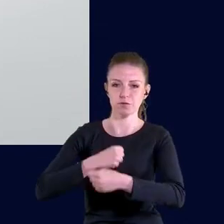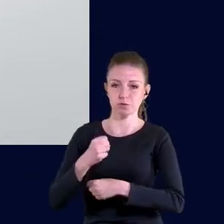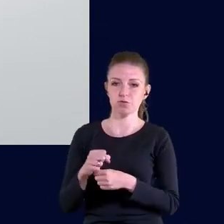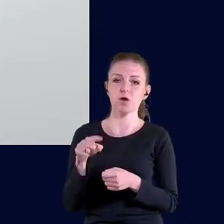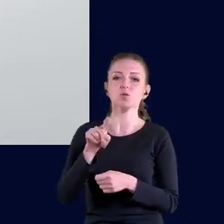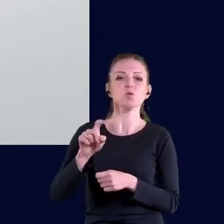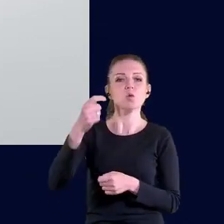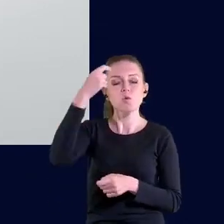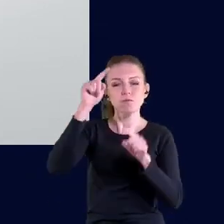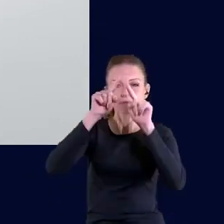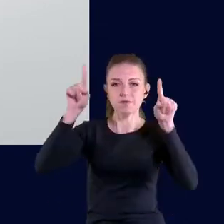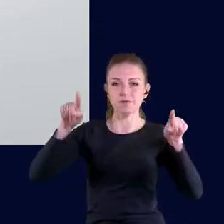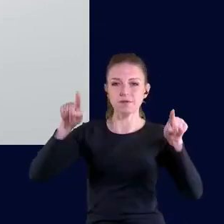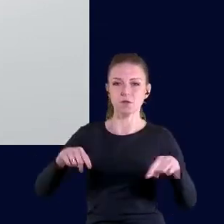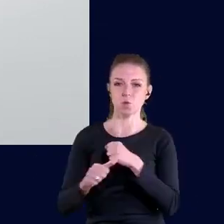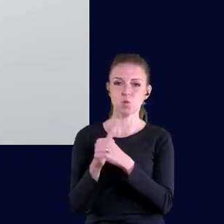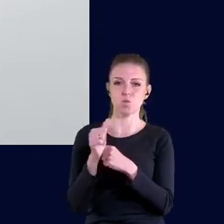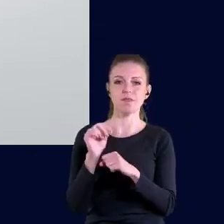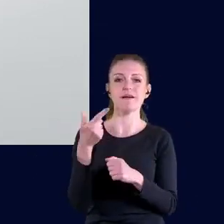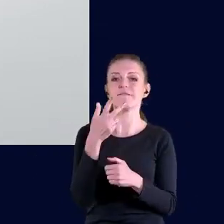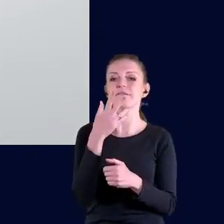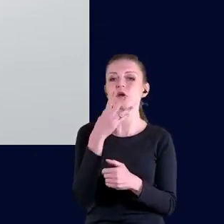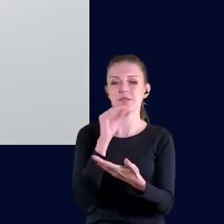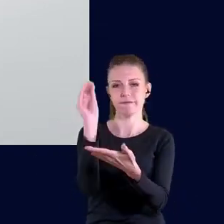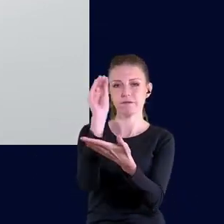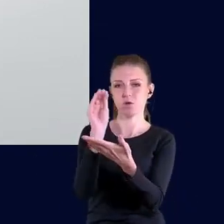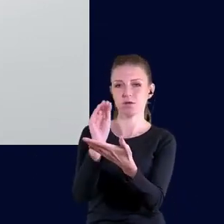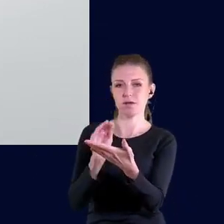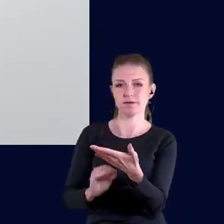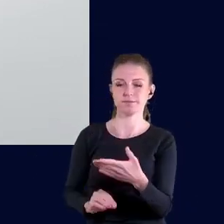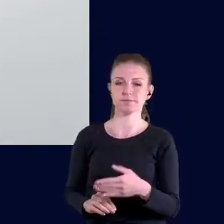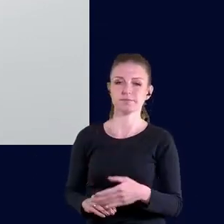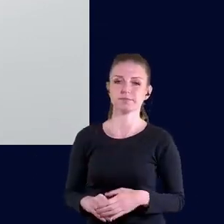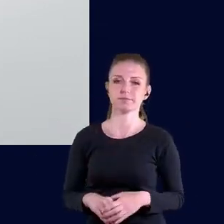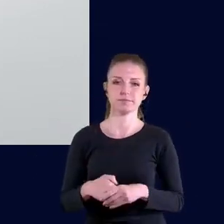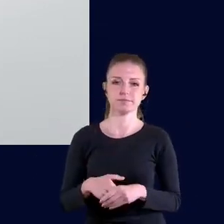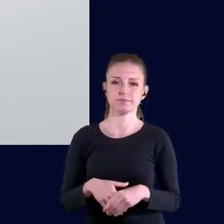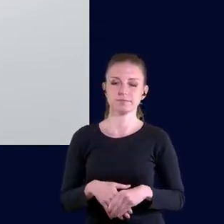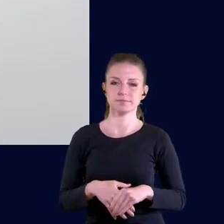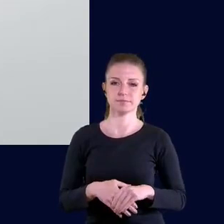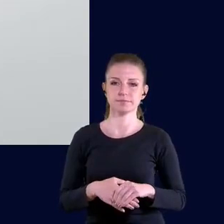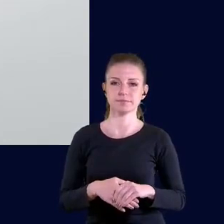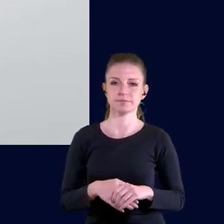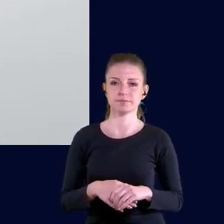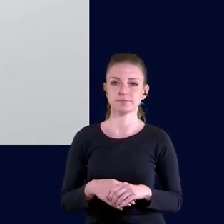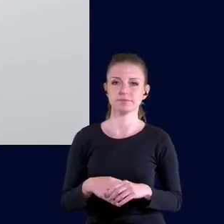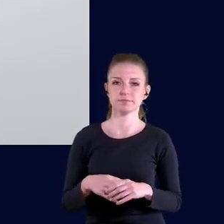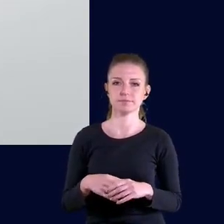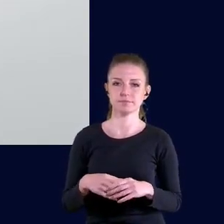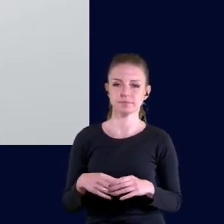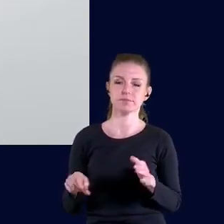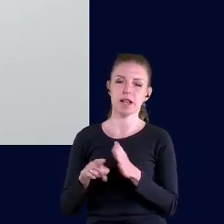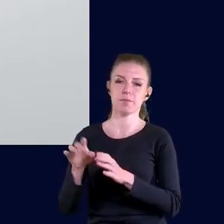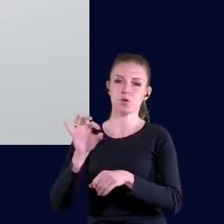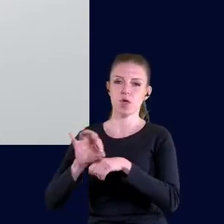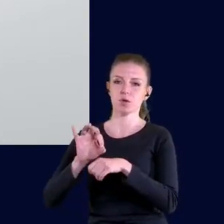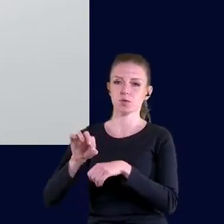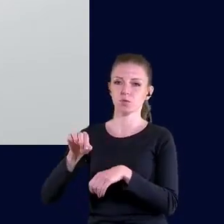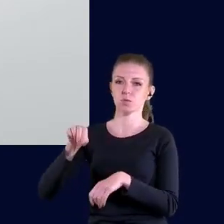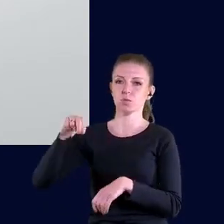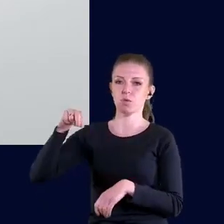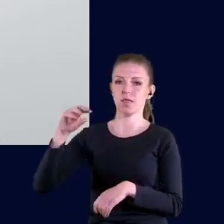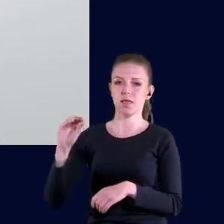i ten dokument związany z uzupełnieniu danych tylko dla projektu unijnego czyli